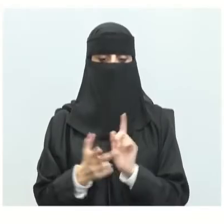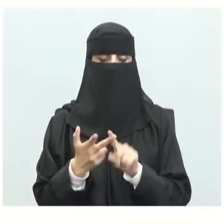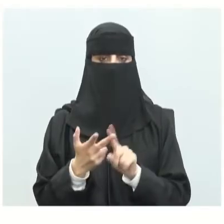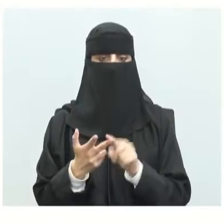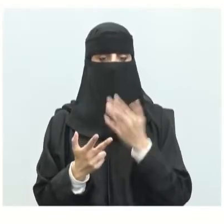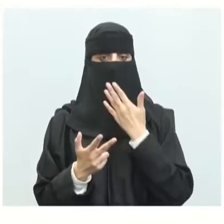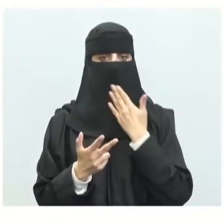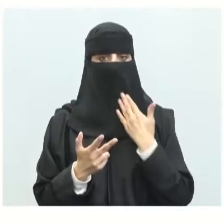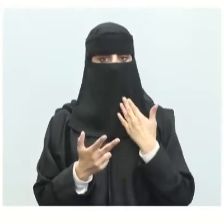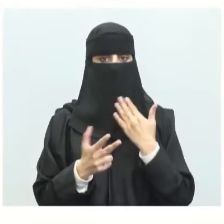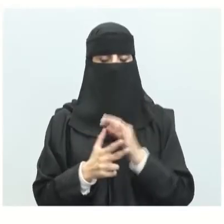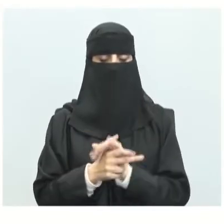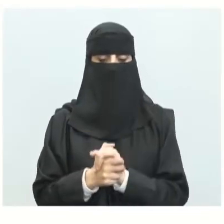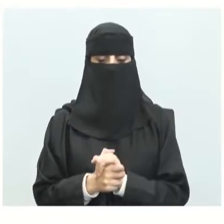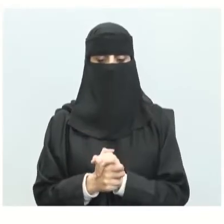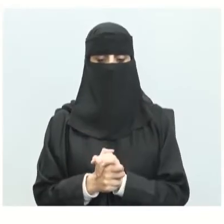اندهاش